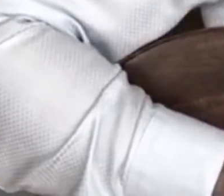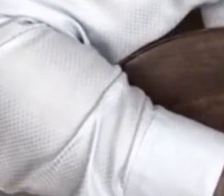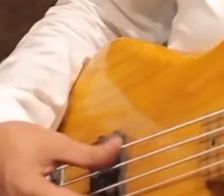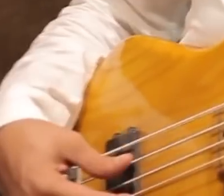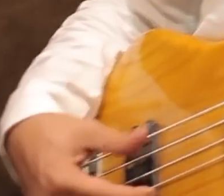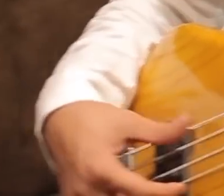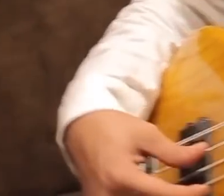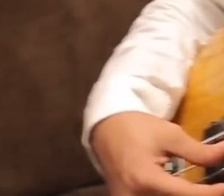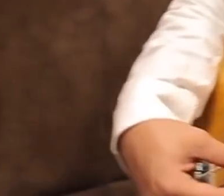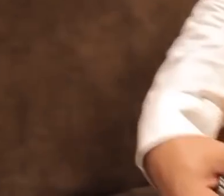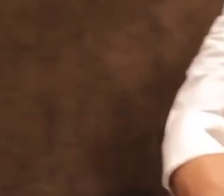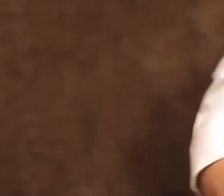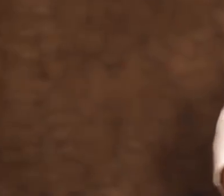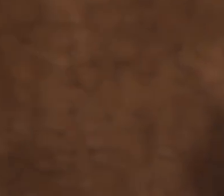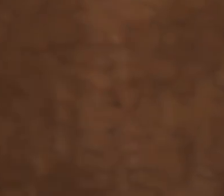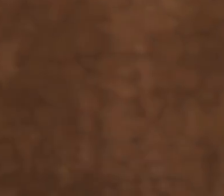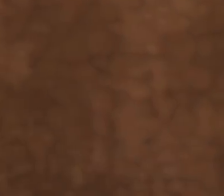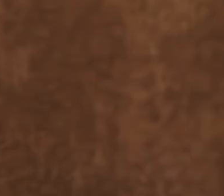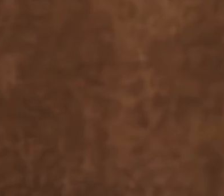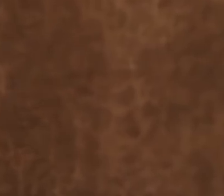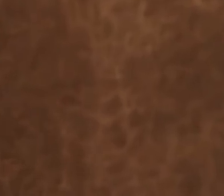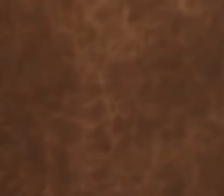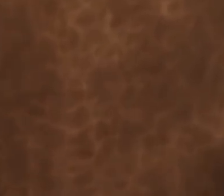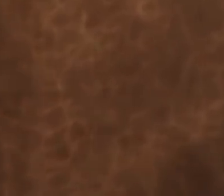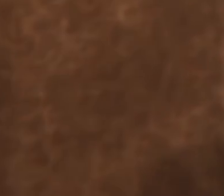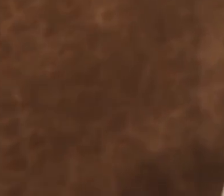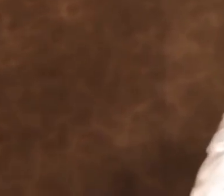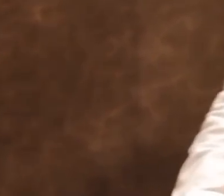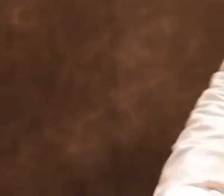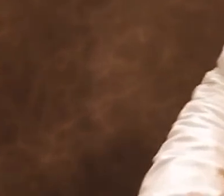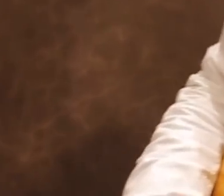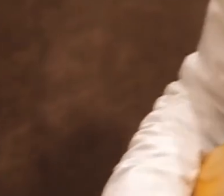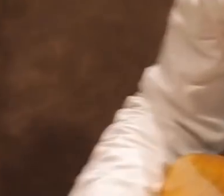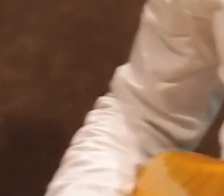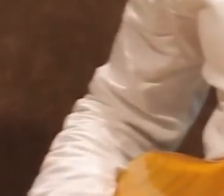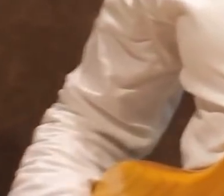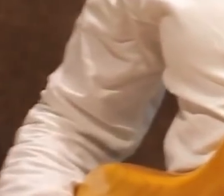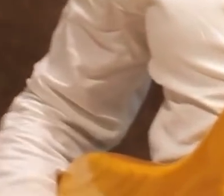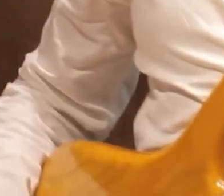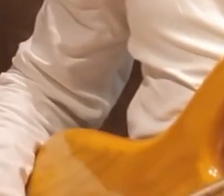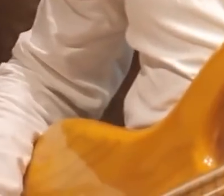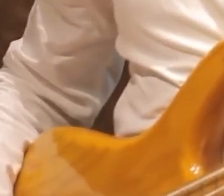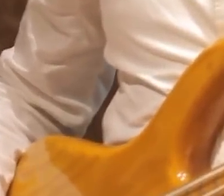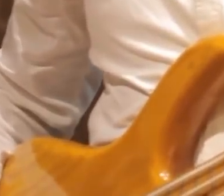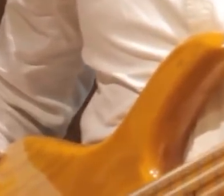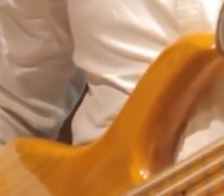वल्हम्दुलिल्लाह शुक्रान लिल्लाह